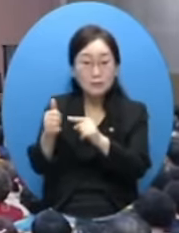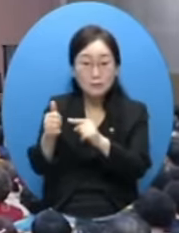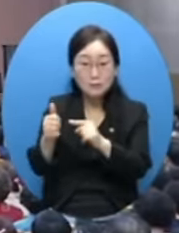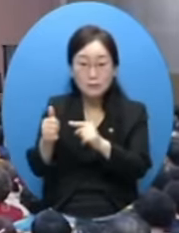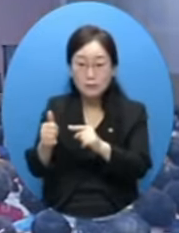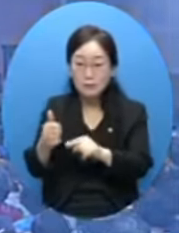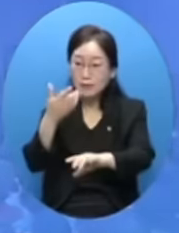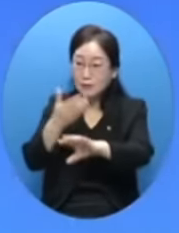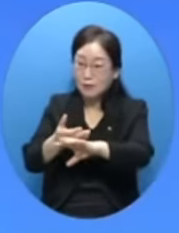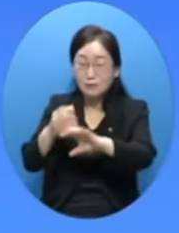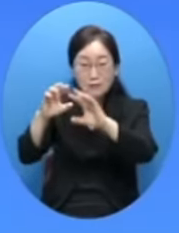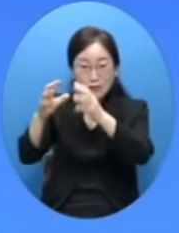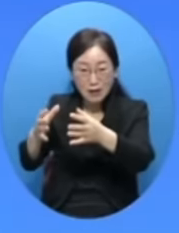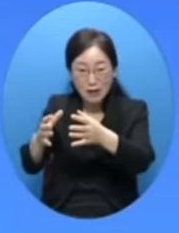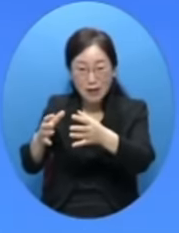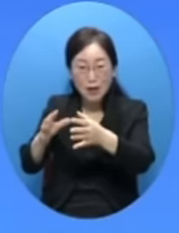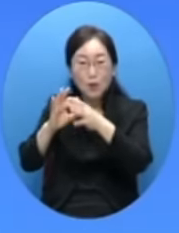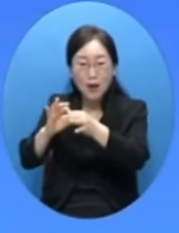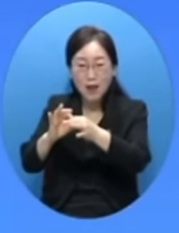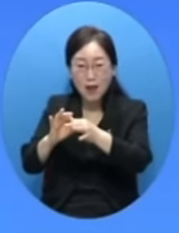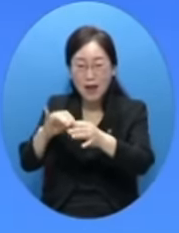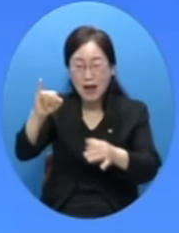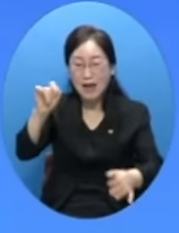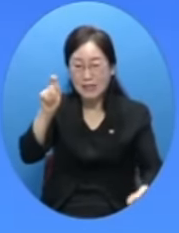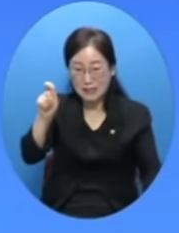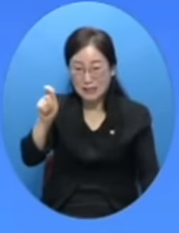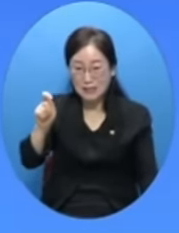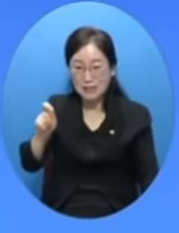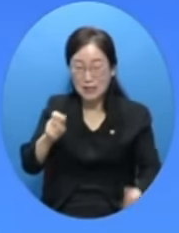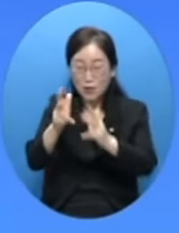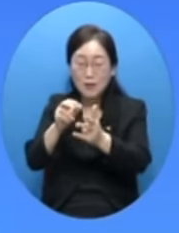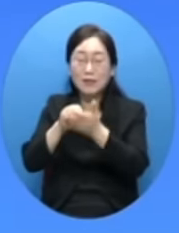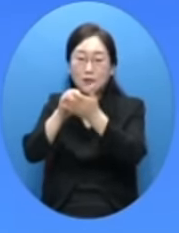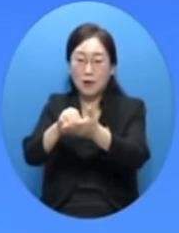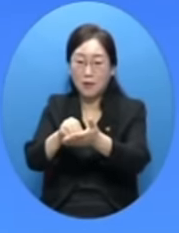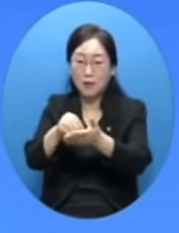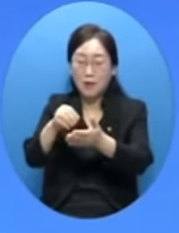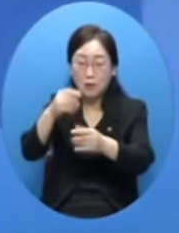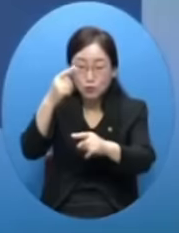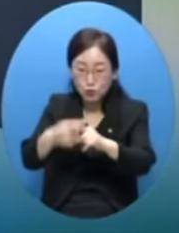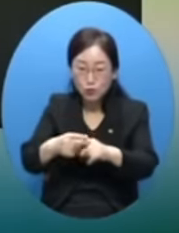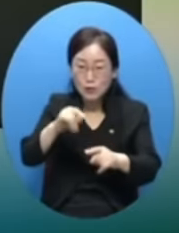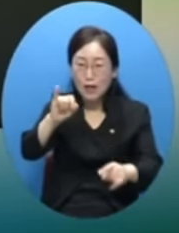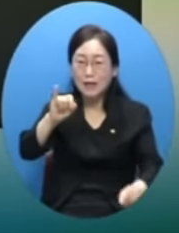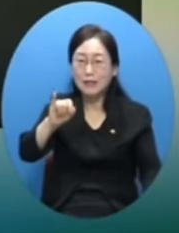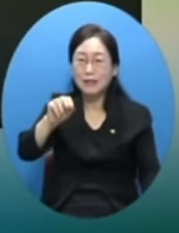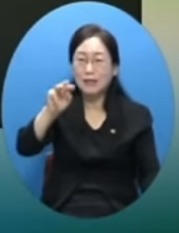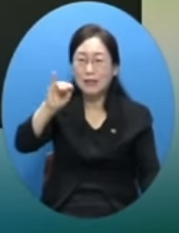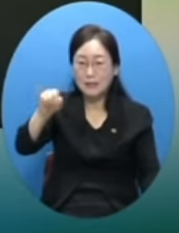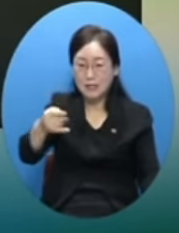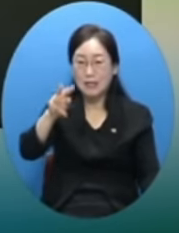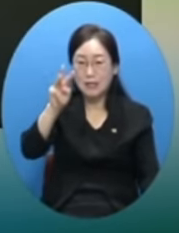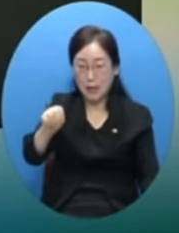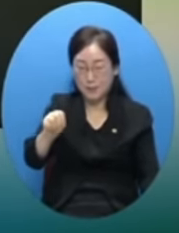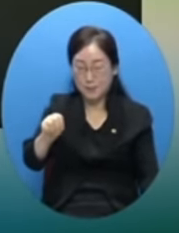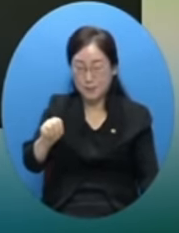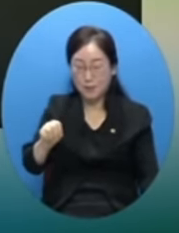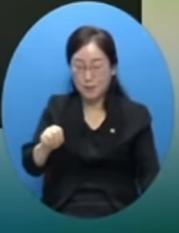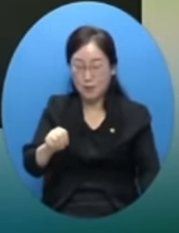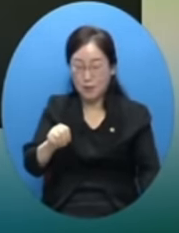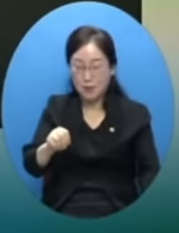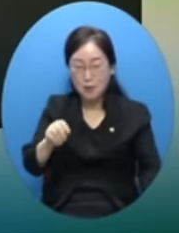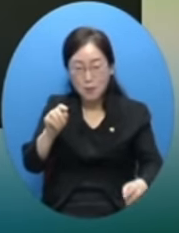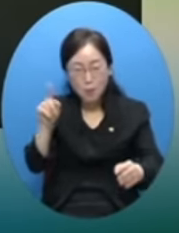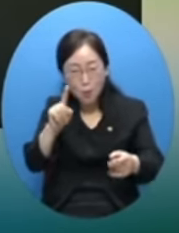외국계 NGO에서 10년 동안 일하다가 이 IJM을 알게 됐습니다. 이 IJM 이 NGO는 전 세계에서